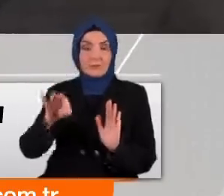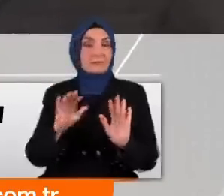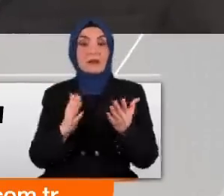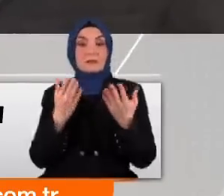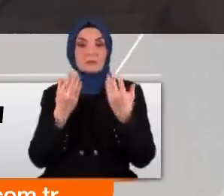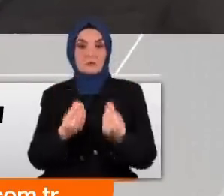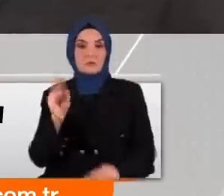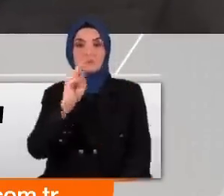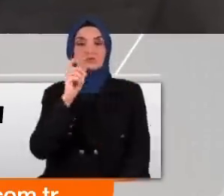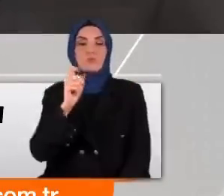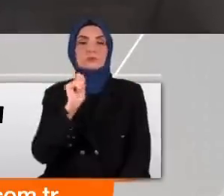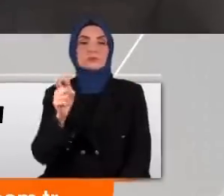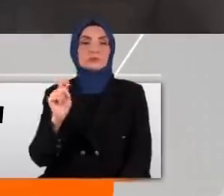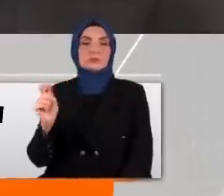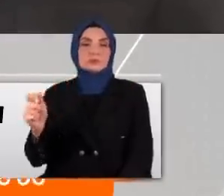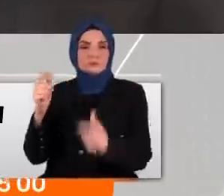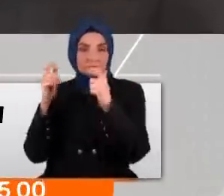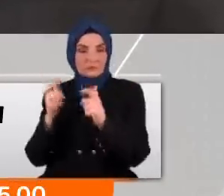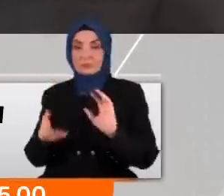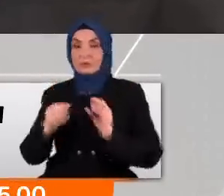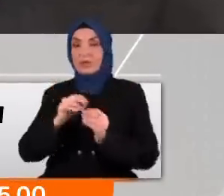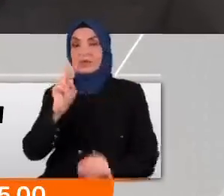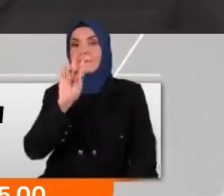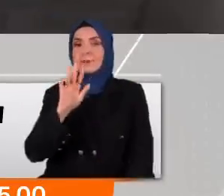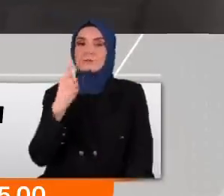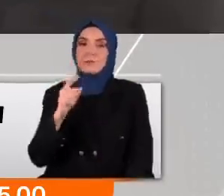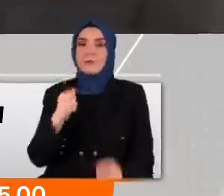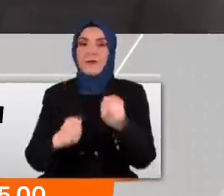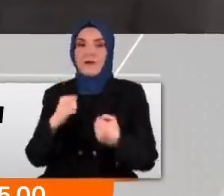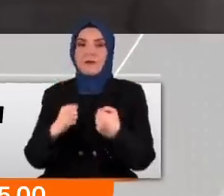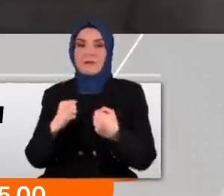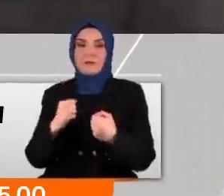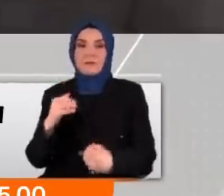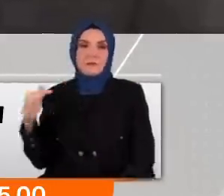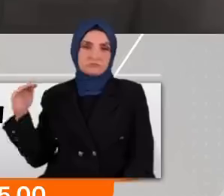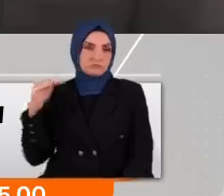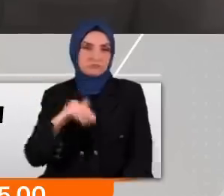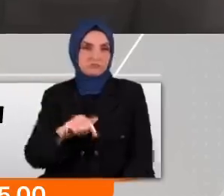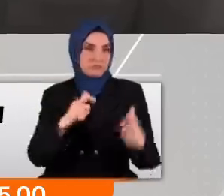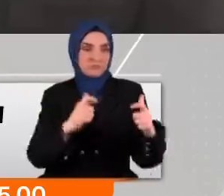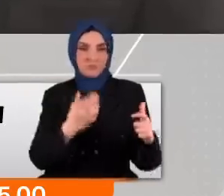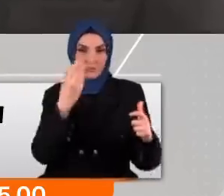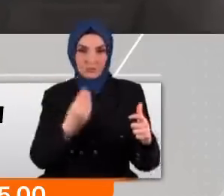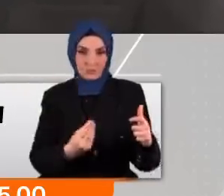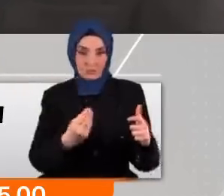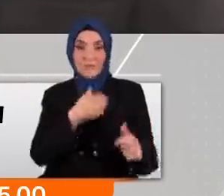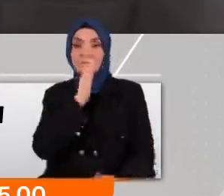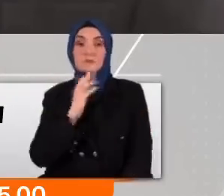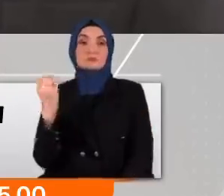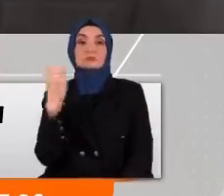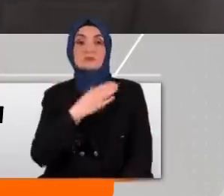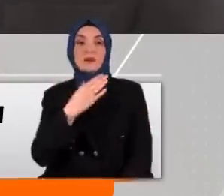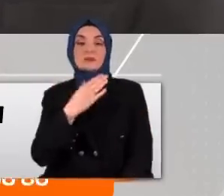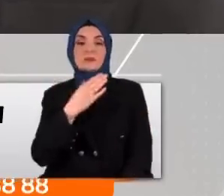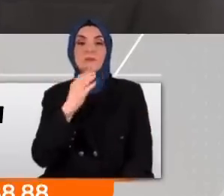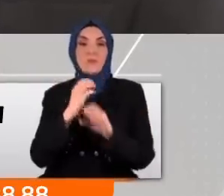ilçemizde yaklaşık 25 bin araç buraya ulaşım gerçekleştirecek. Ring araçlarımızla yani 500 otobüsümüzle birlikte alana